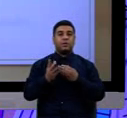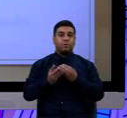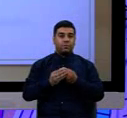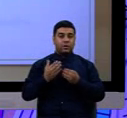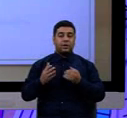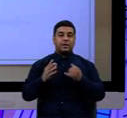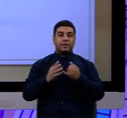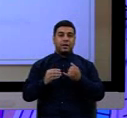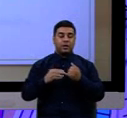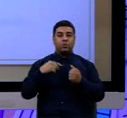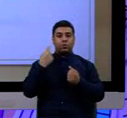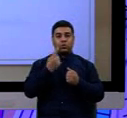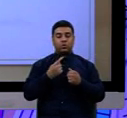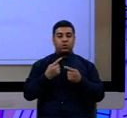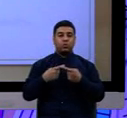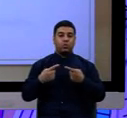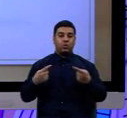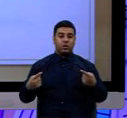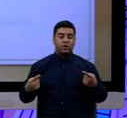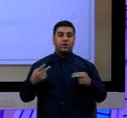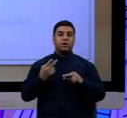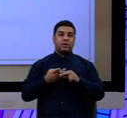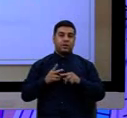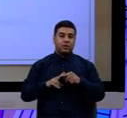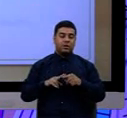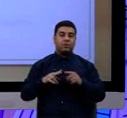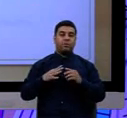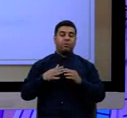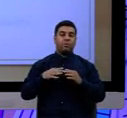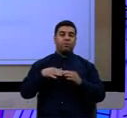sizlar bilan yer yuzi turli xil ekanligini,